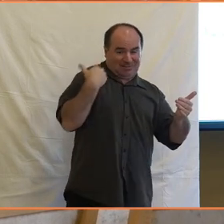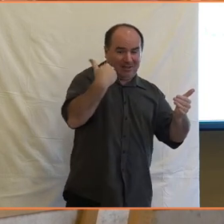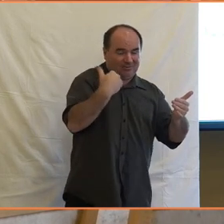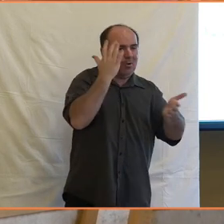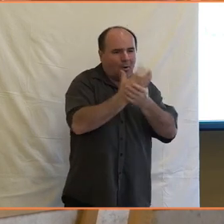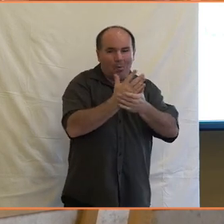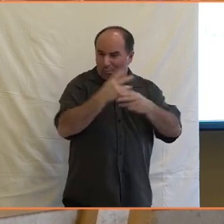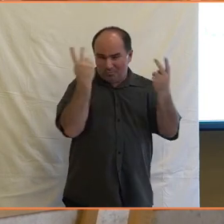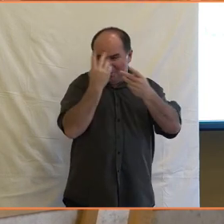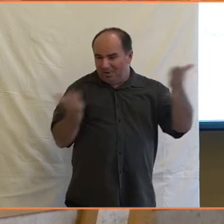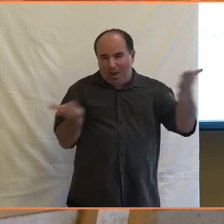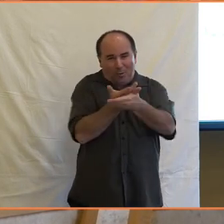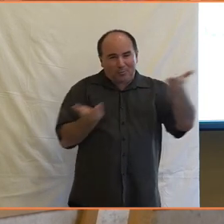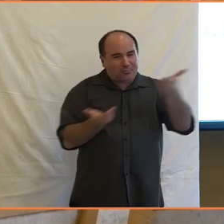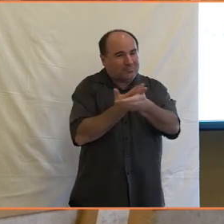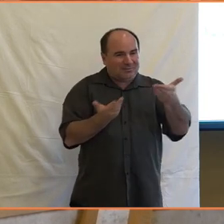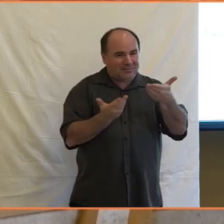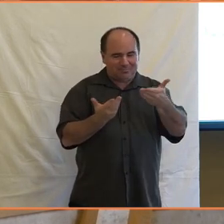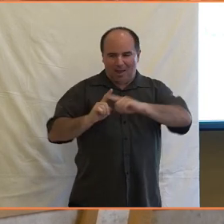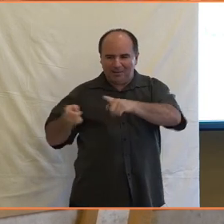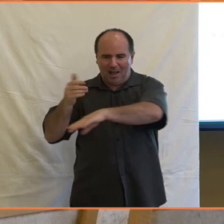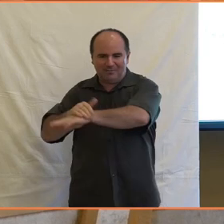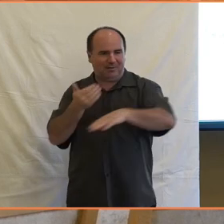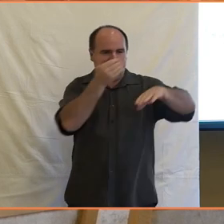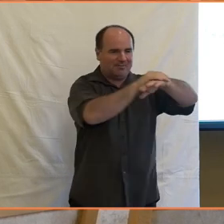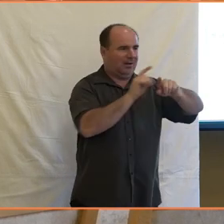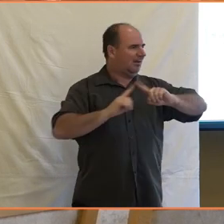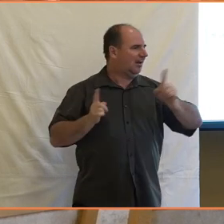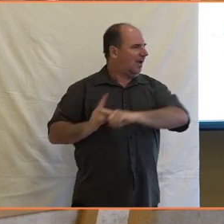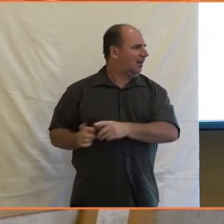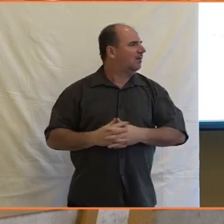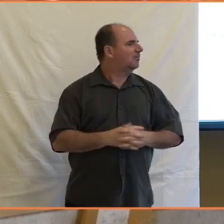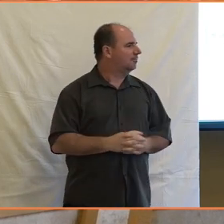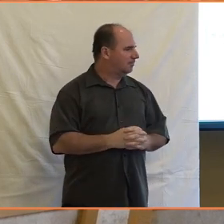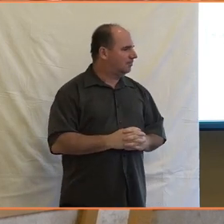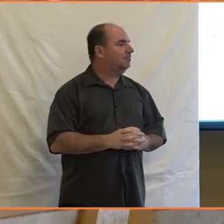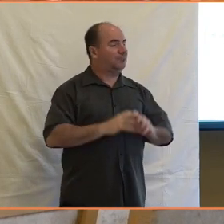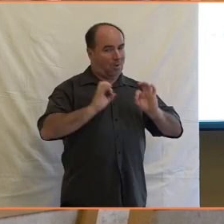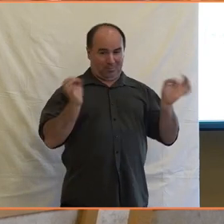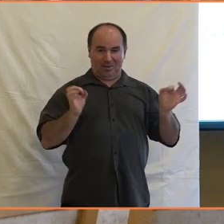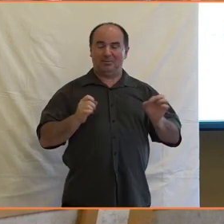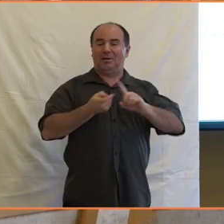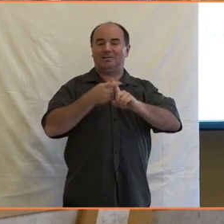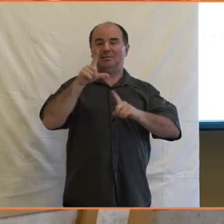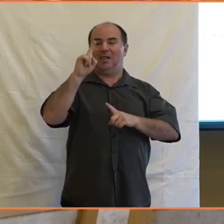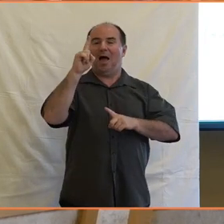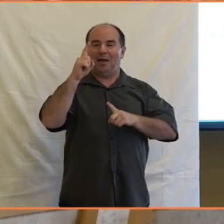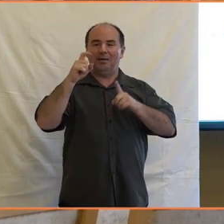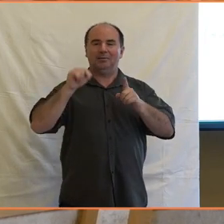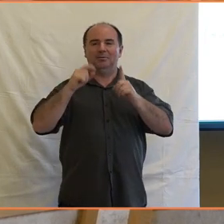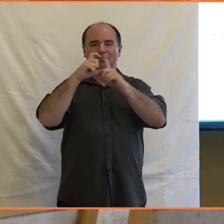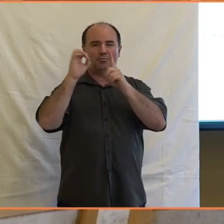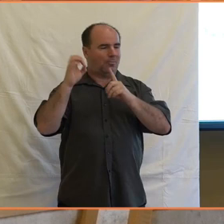Jo, tak děkuju. Tak teďka tady přečtu otázku, který jsem tady nashromáždil na Slido a vezmu je trošku přísně. Je tady první otázka pro pana